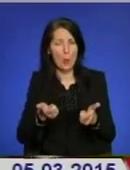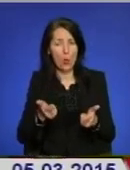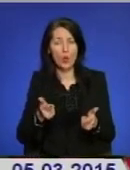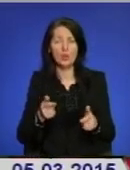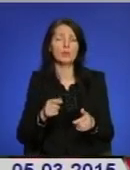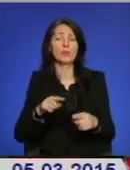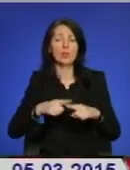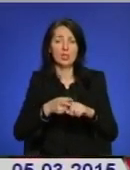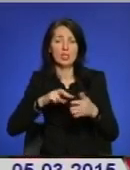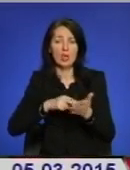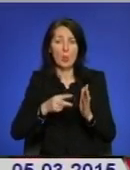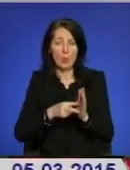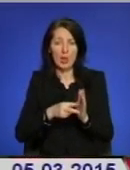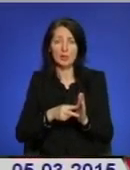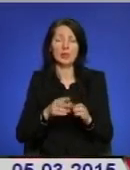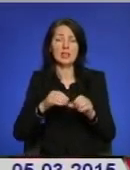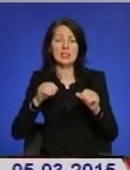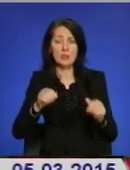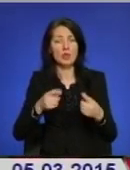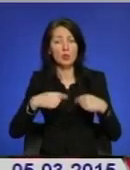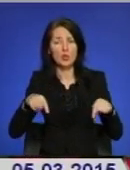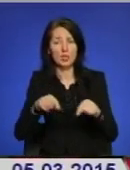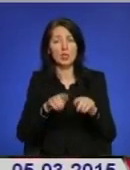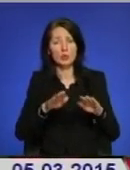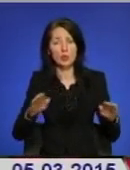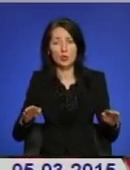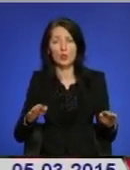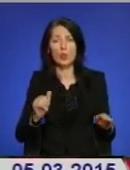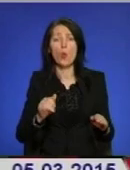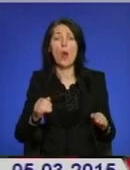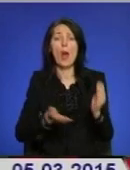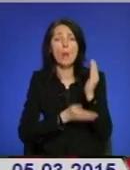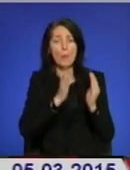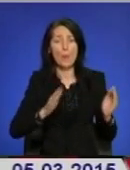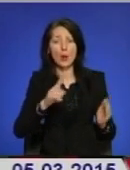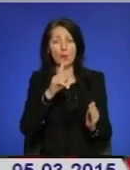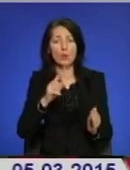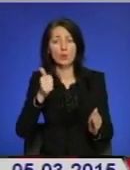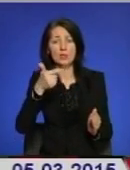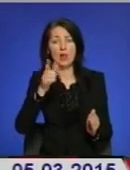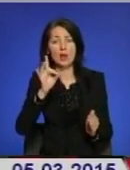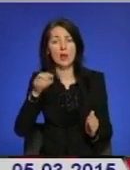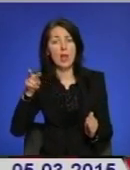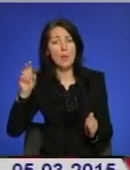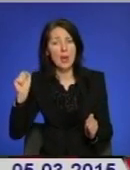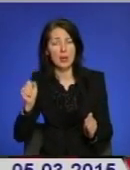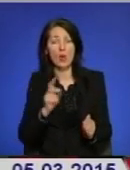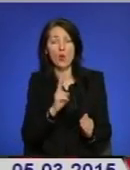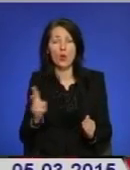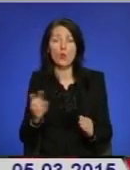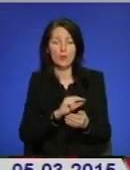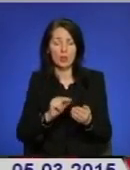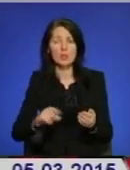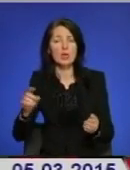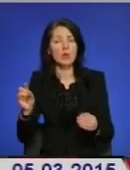земельну ділянку, розташовану в регіональному ландшафтному парку Загребелля, у якому він зазначив неправдиву інформацію